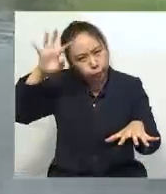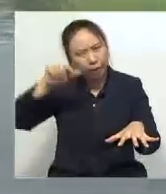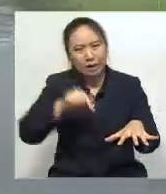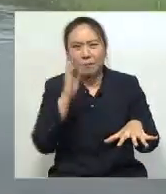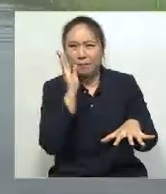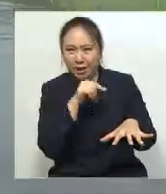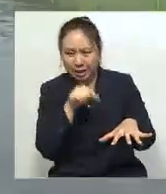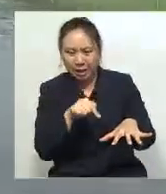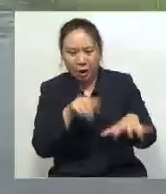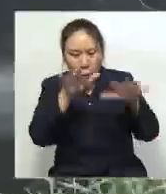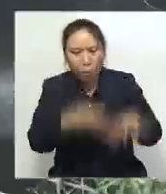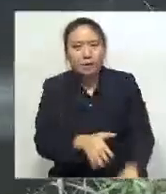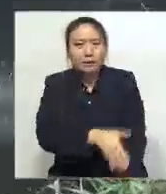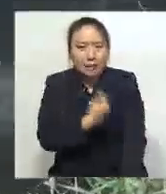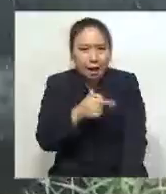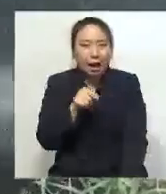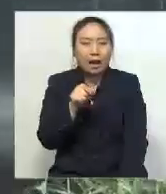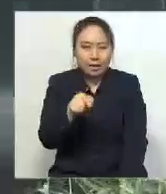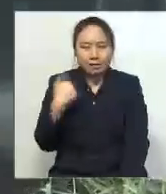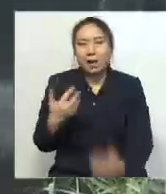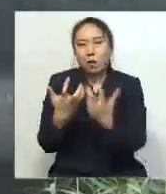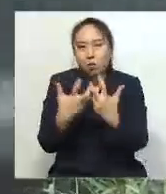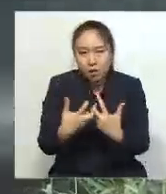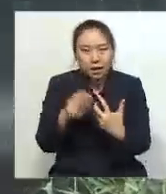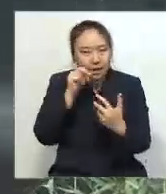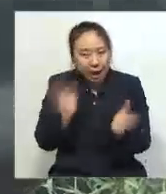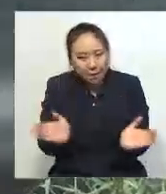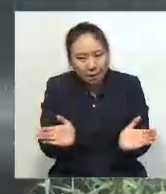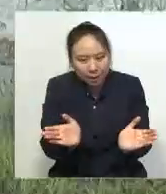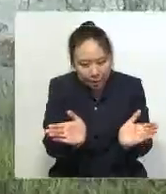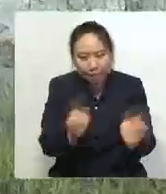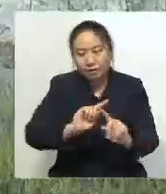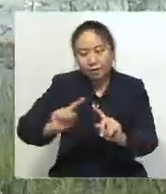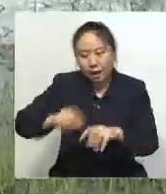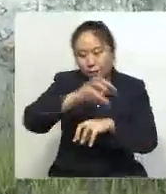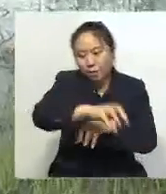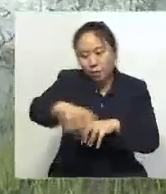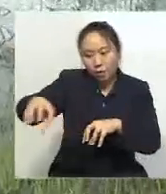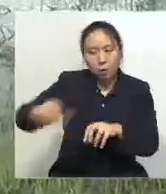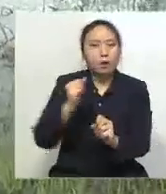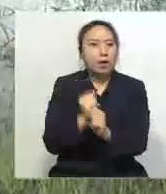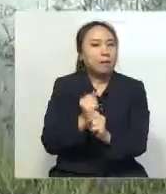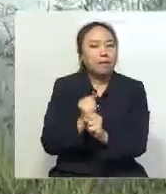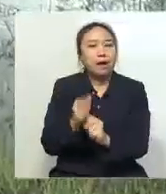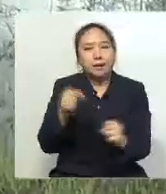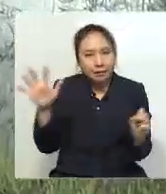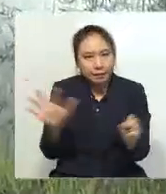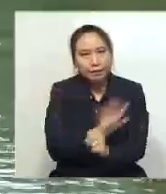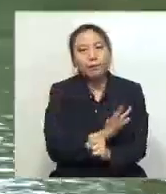้าไปตรวจสอบและกแก้ปัญหาด้การทำเครองผลกดนน้ำเครื่องสูบน้ำไปประจำตามจุดต่าง ๆ ก็ยังคงทำงานกันอย่างเต็มที่